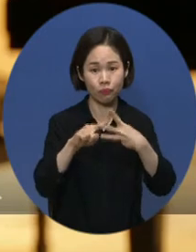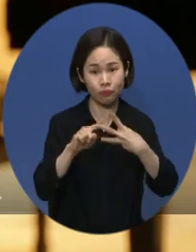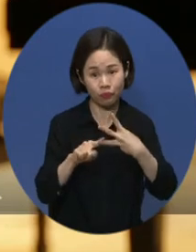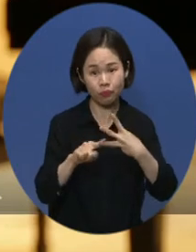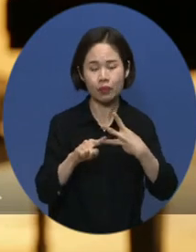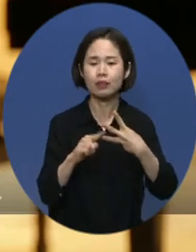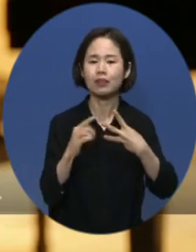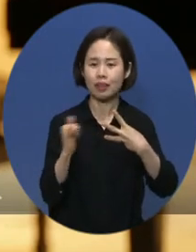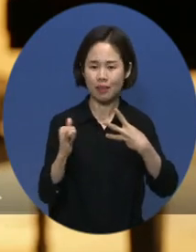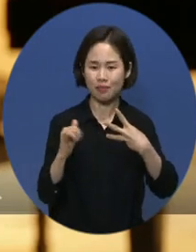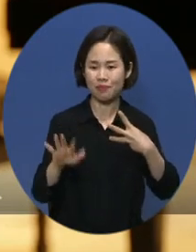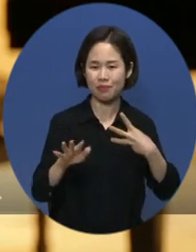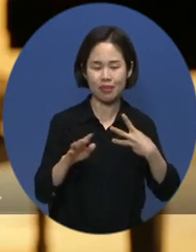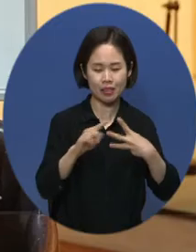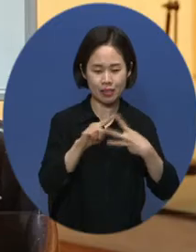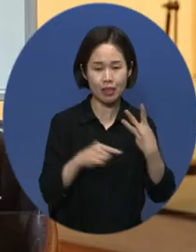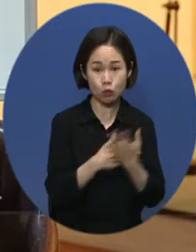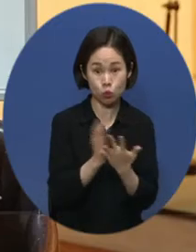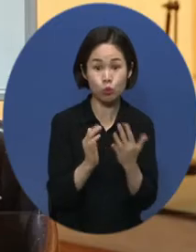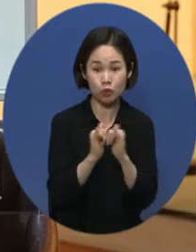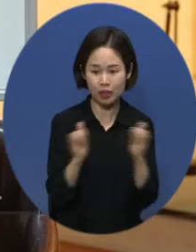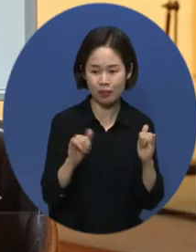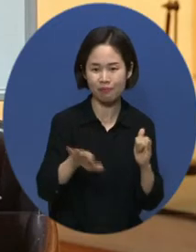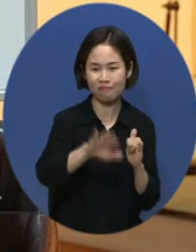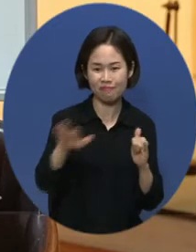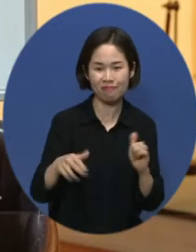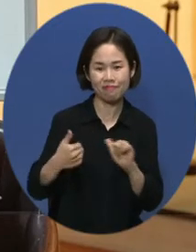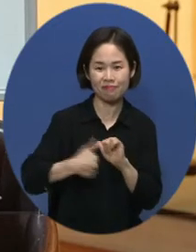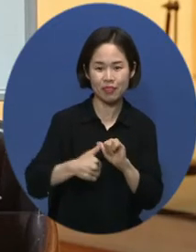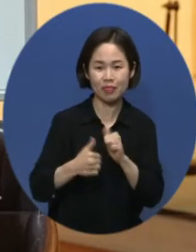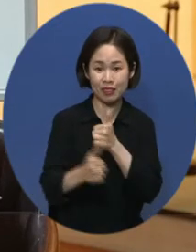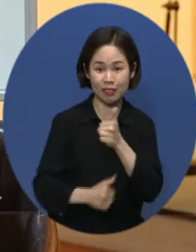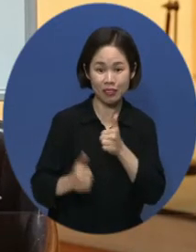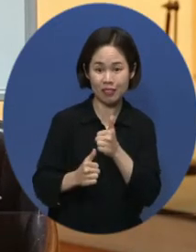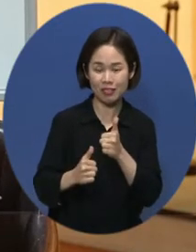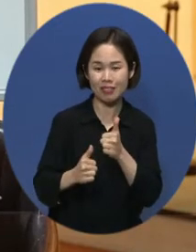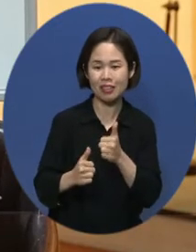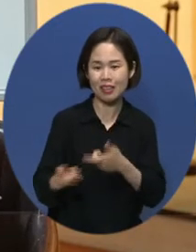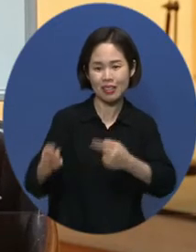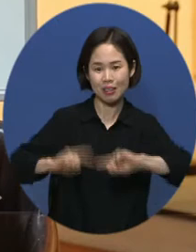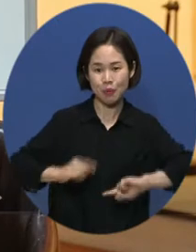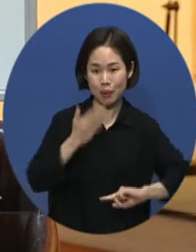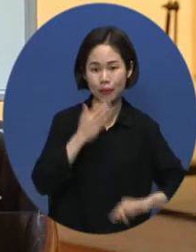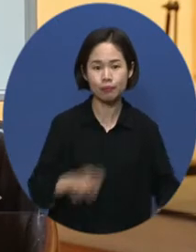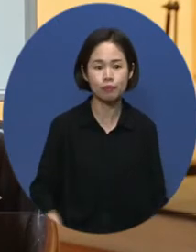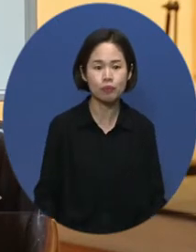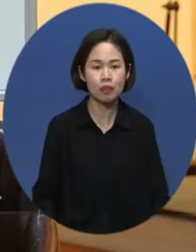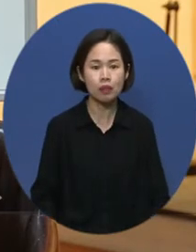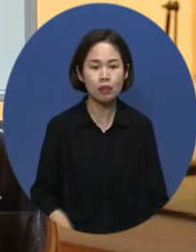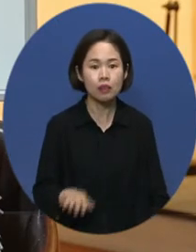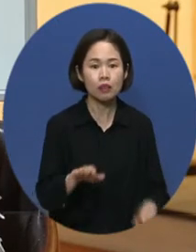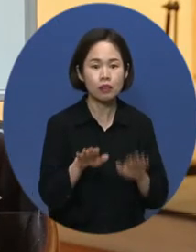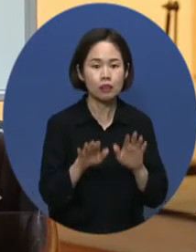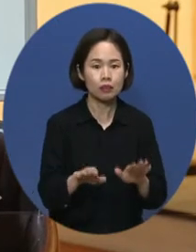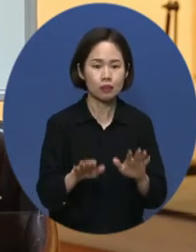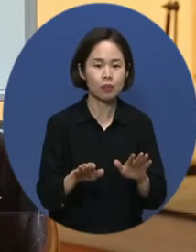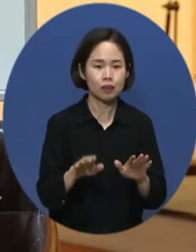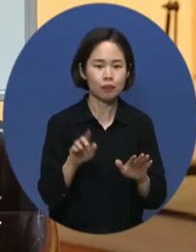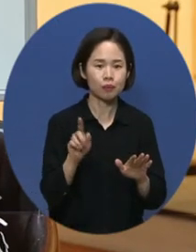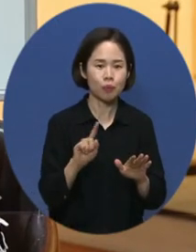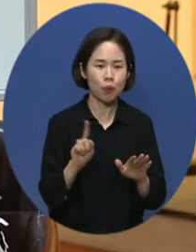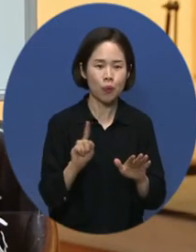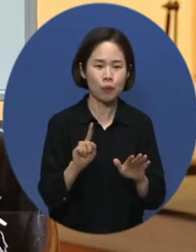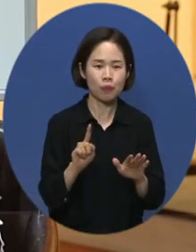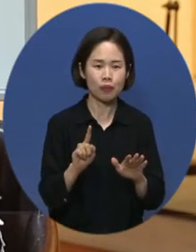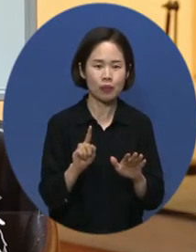함께 활동하고 있습니다. 그 이런 읽기 쉬운 자료들이 그 당사자들에게 정말 도움이 되나요? 아, 일단은